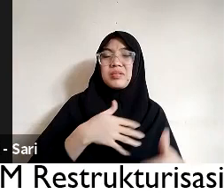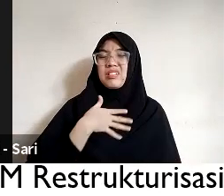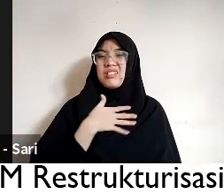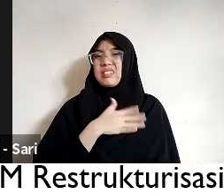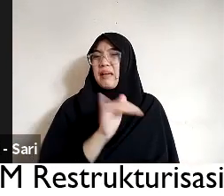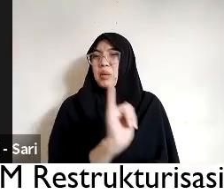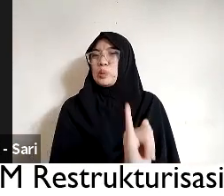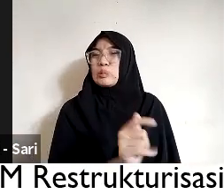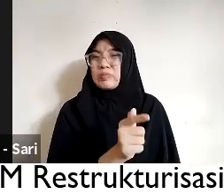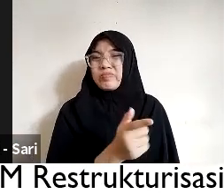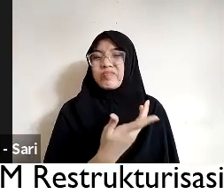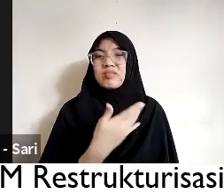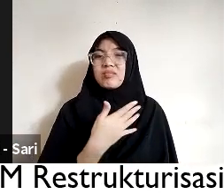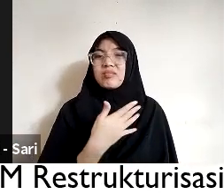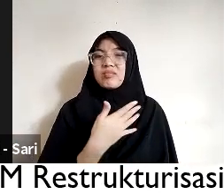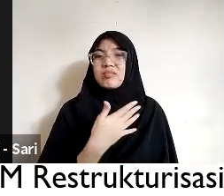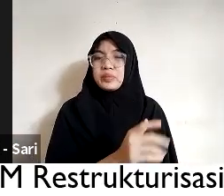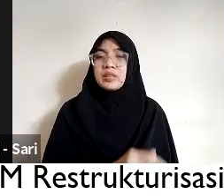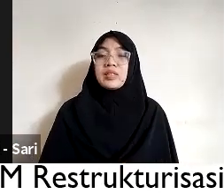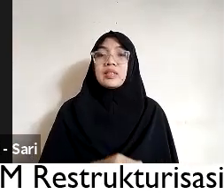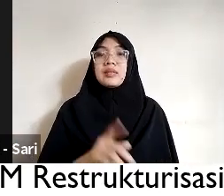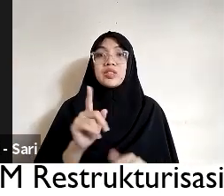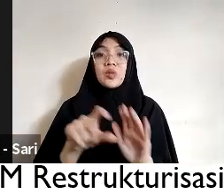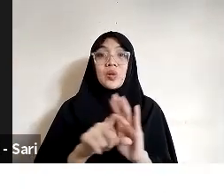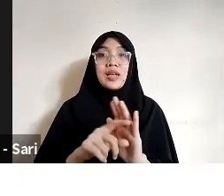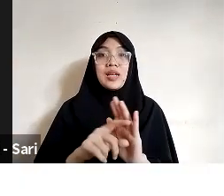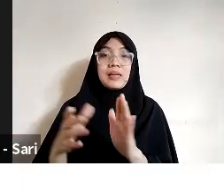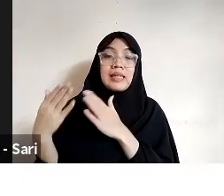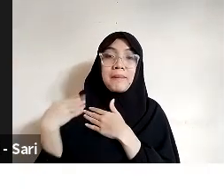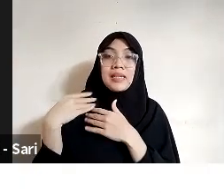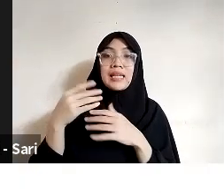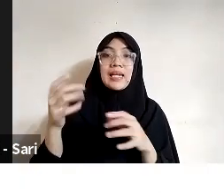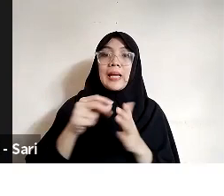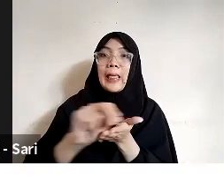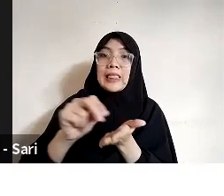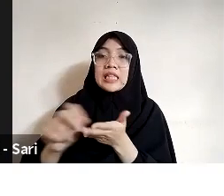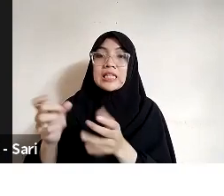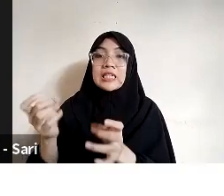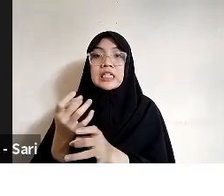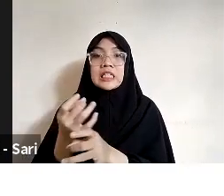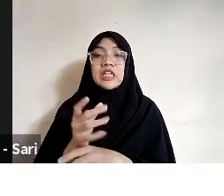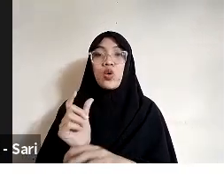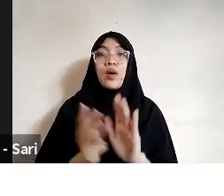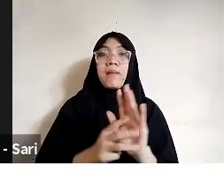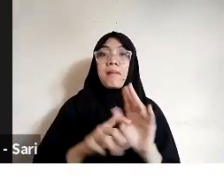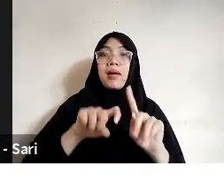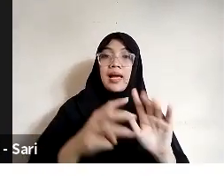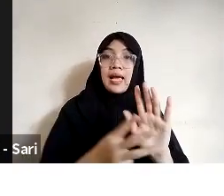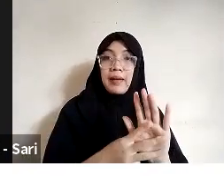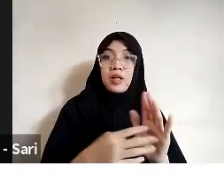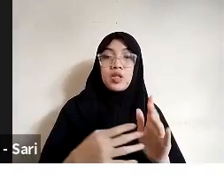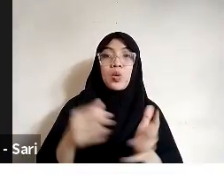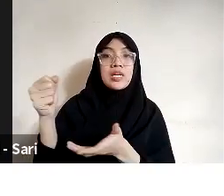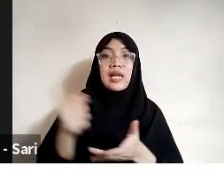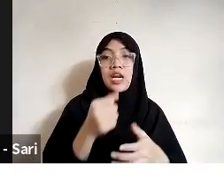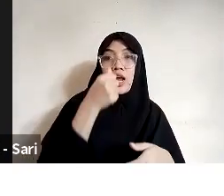ya. Jadi ada penjaminan kredit modal kerja UMKM, dan juga ini penempatan dana pada bank